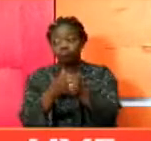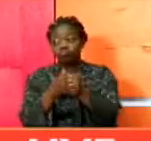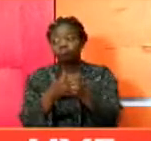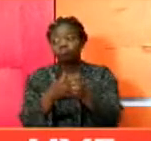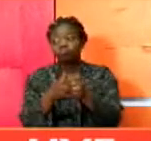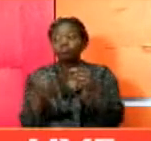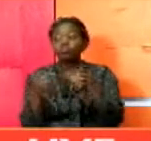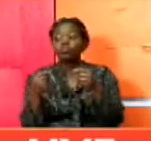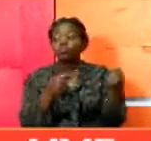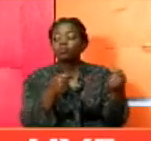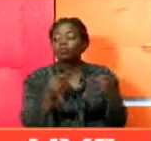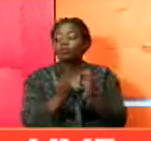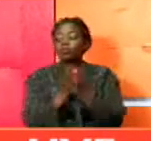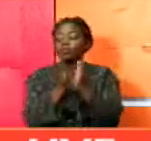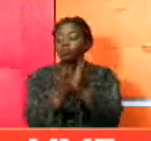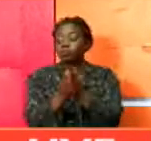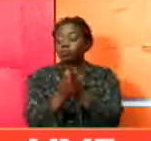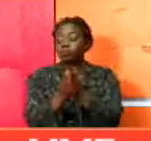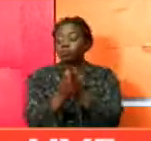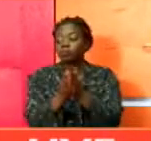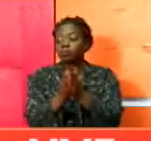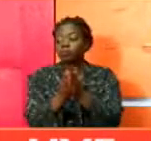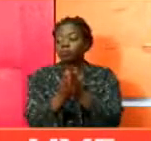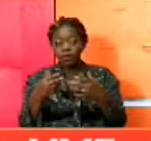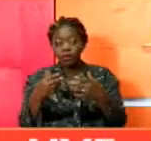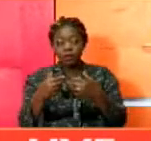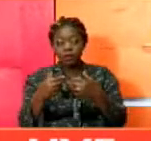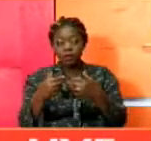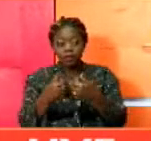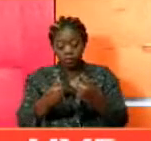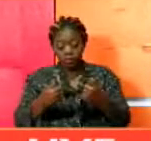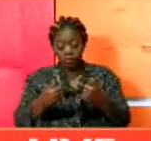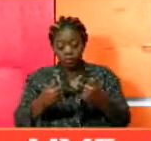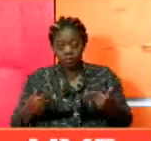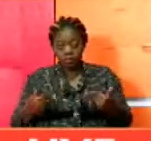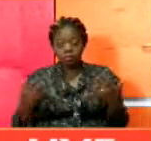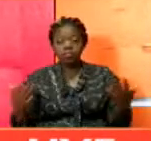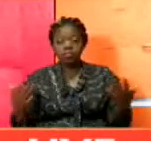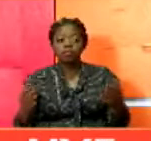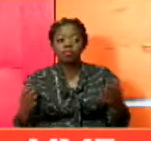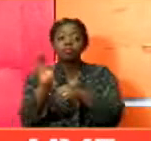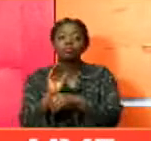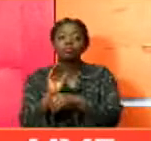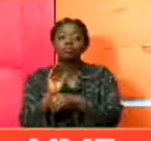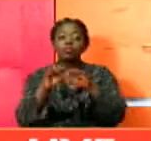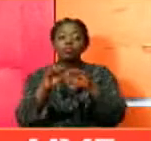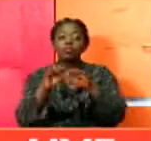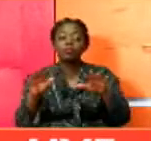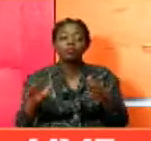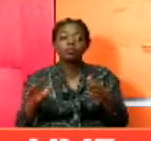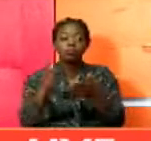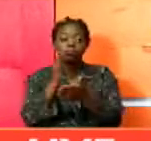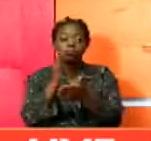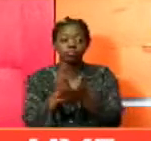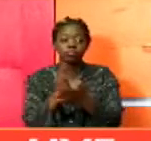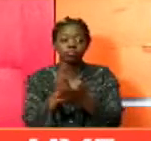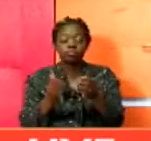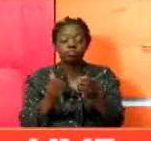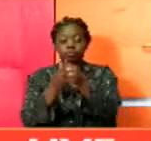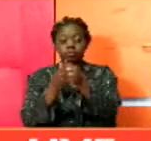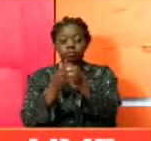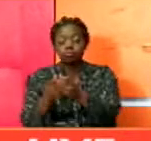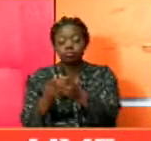babateeka ku nninga bababuulire lwaki babasosola. Bano bana babadde mu lukiiko mukatale olwetabiddwamu